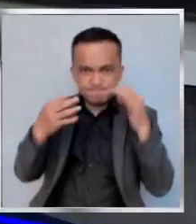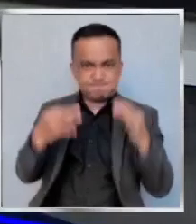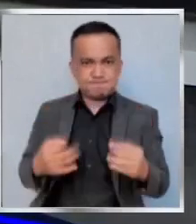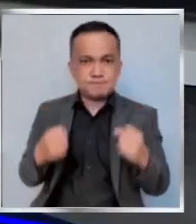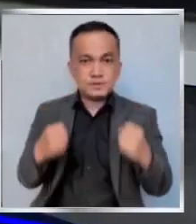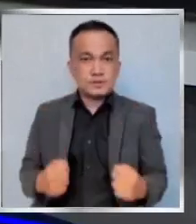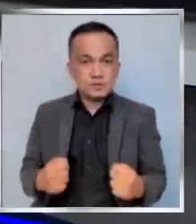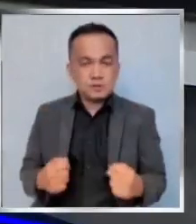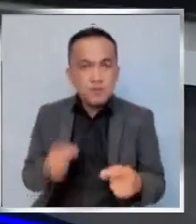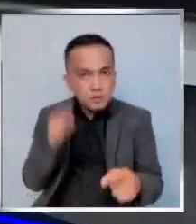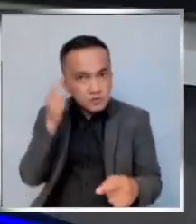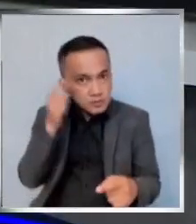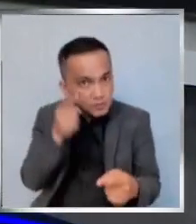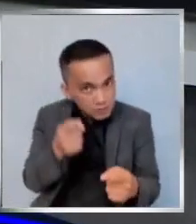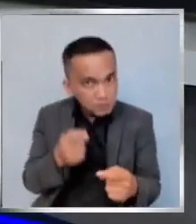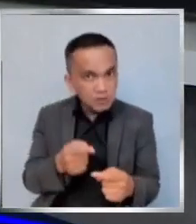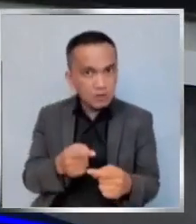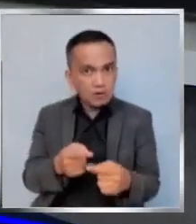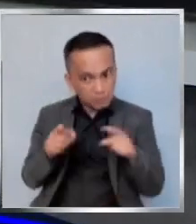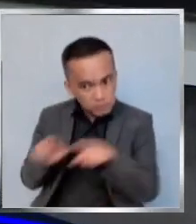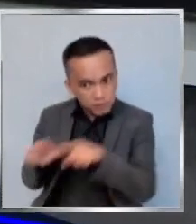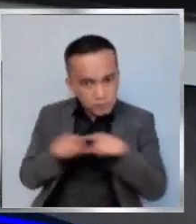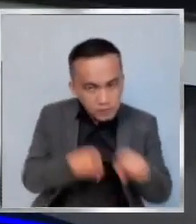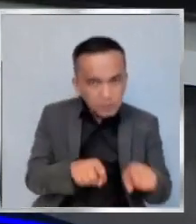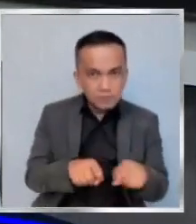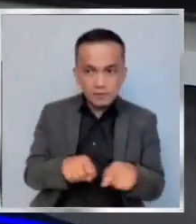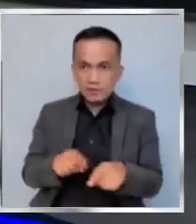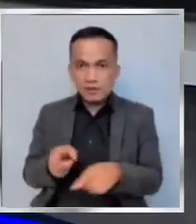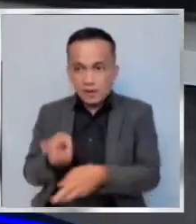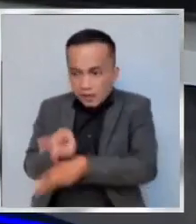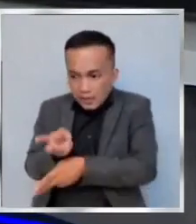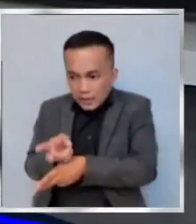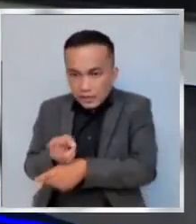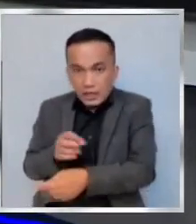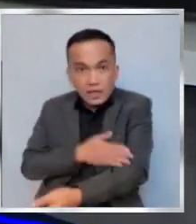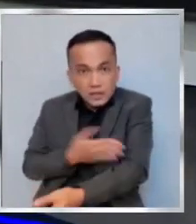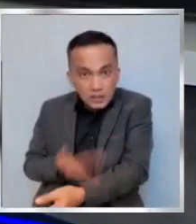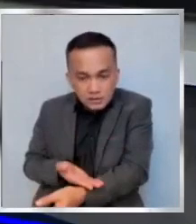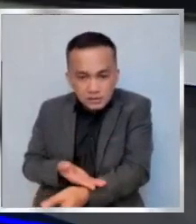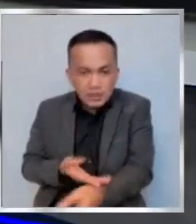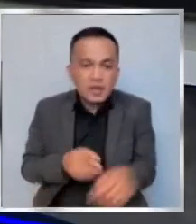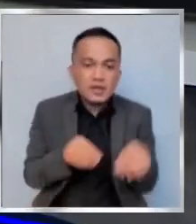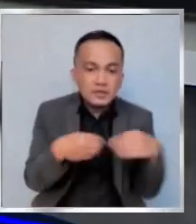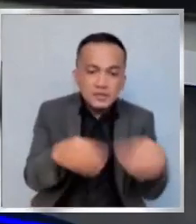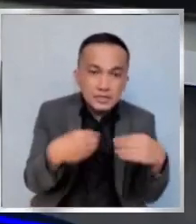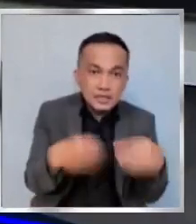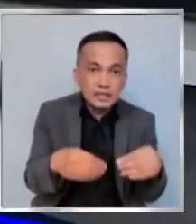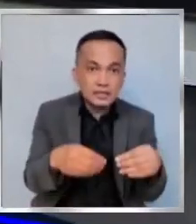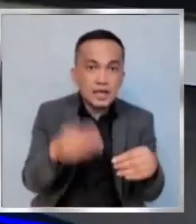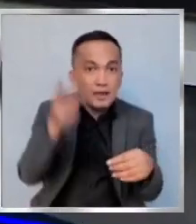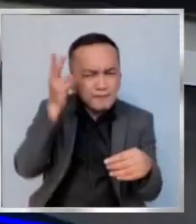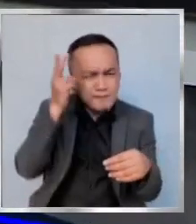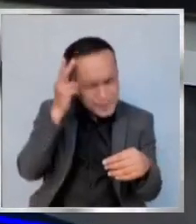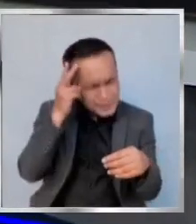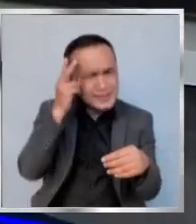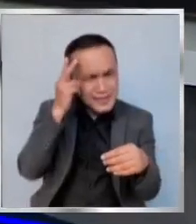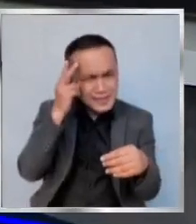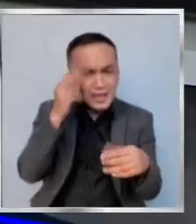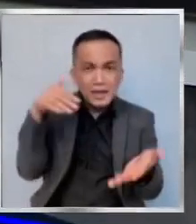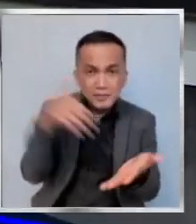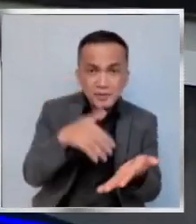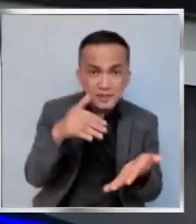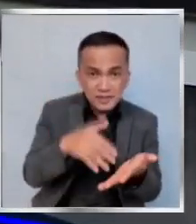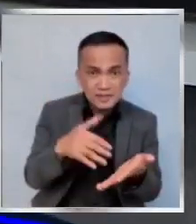yung pinagsasabay-sabay niya, pag-aalaga ng kanyang mga anak, pagtitinda ng gulay at pag-aaral para sa